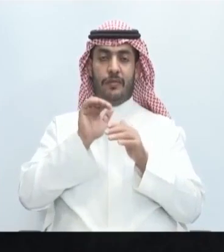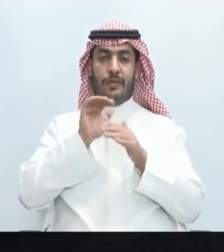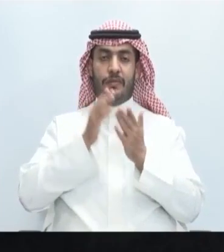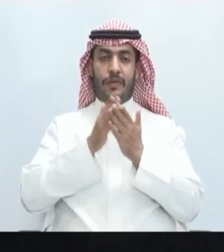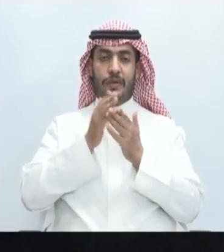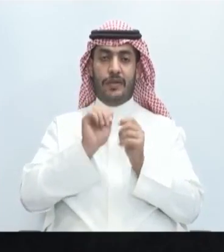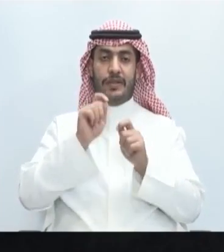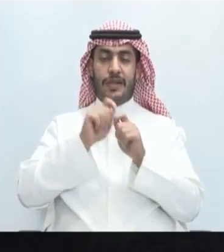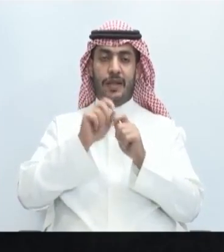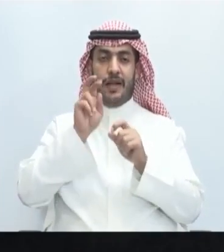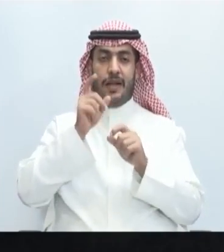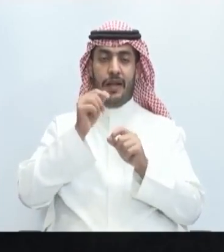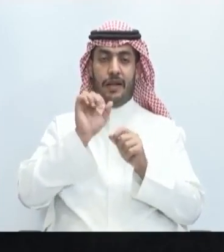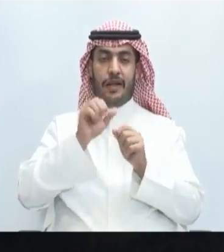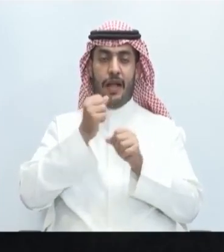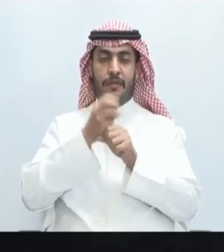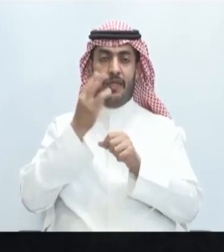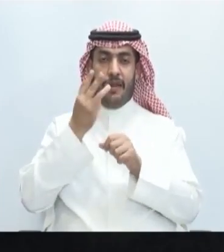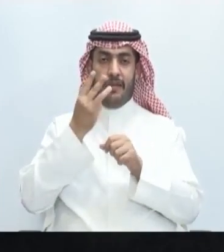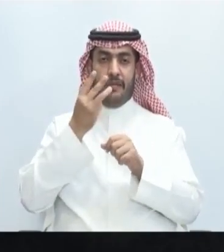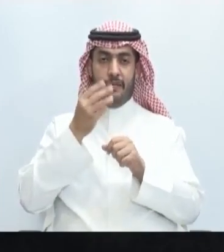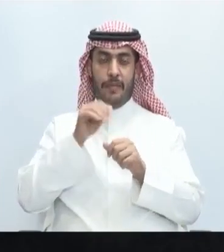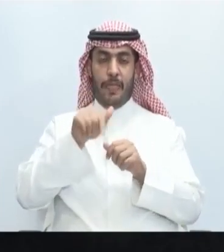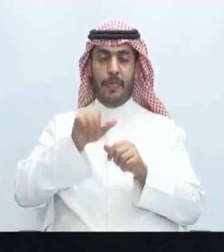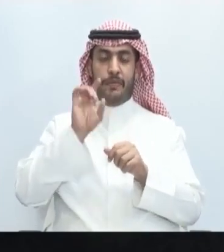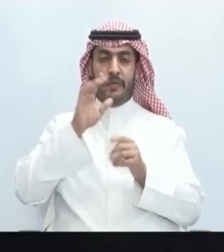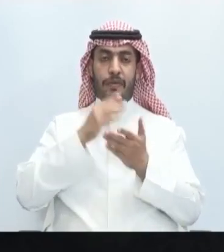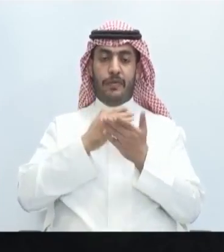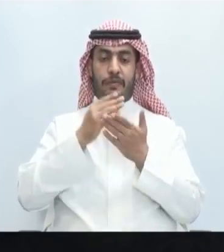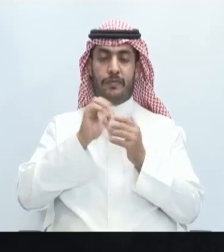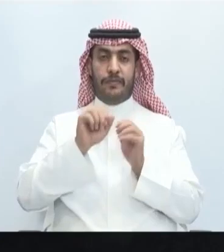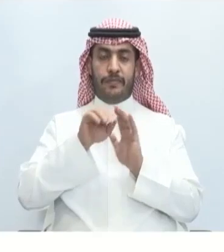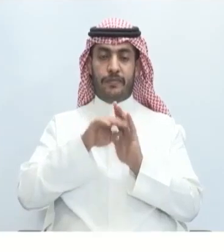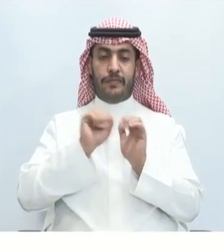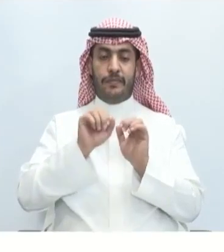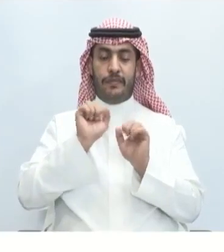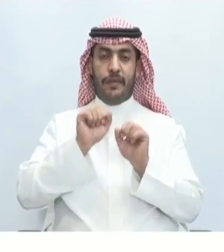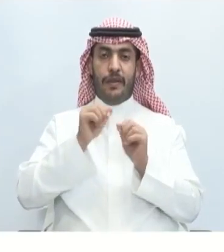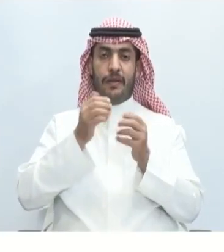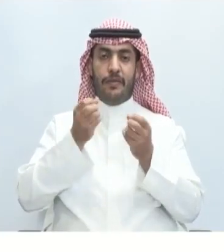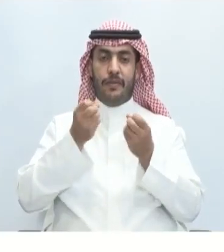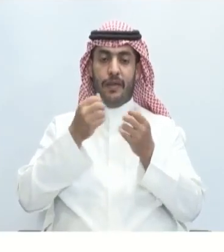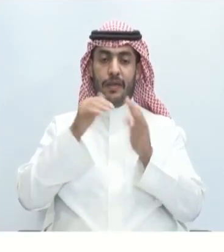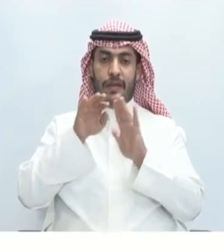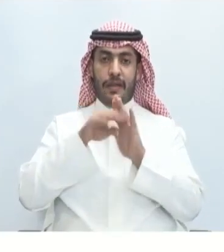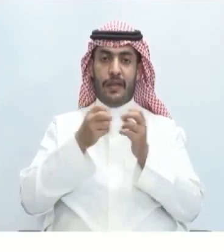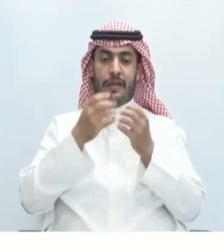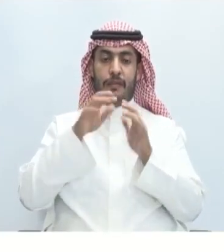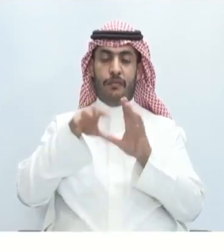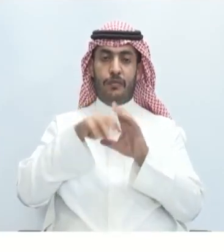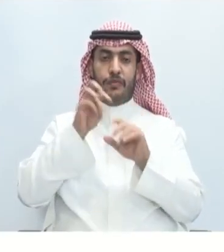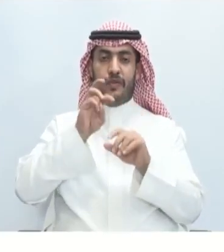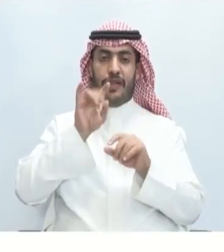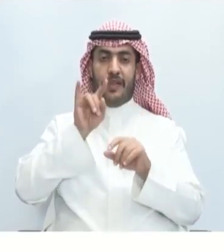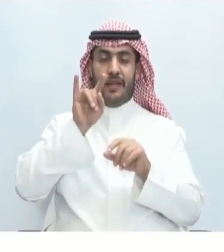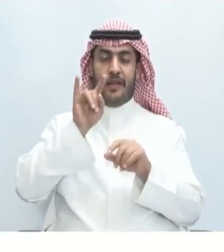مقرر صناعه القرار في الاعمال ثلاثه اليوم نستكمل واياكم حديثنا عن مخرجات مشروع